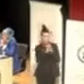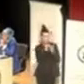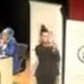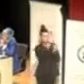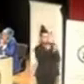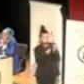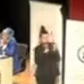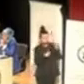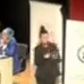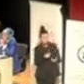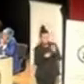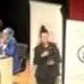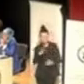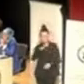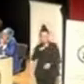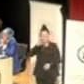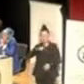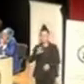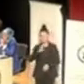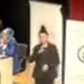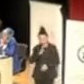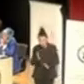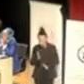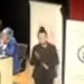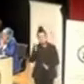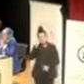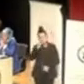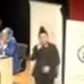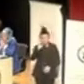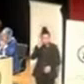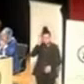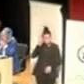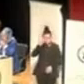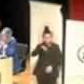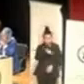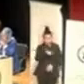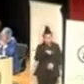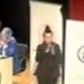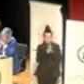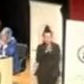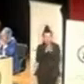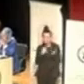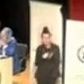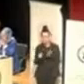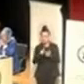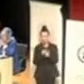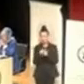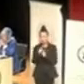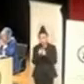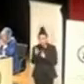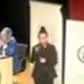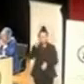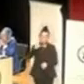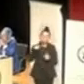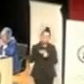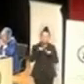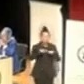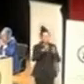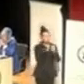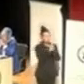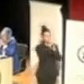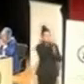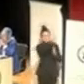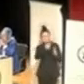sonra hani e-kitaplar otomatik olarak siliniyor kitaplığınızdan, tekrar indirerek bu e-kitapları okuma şansınız mümkündür.